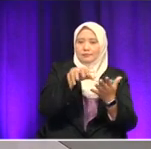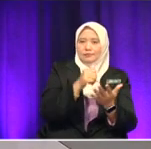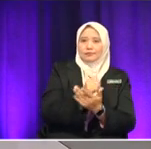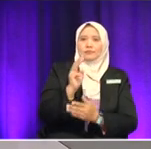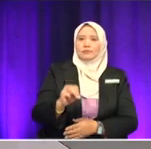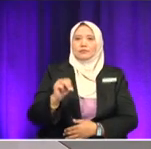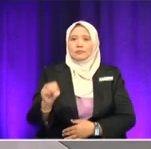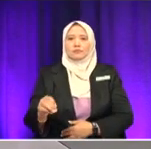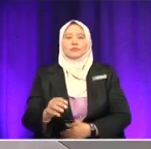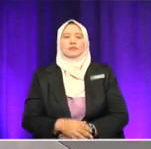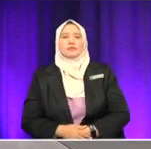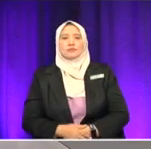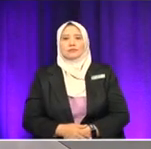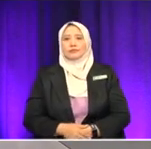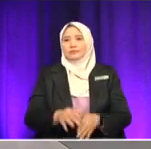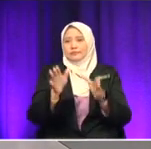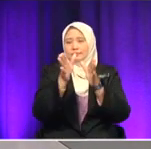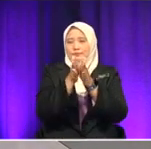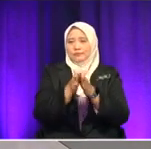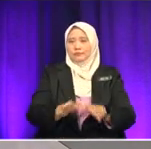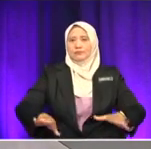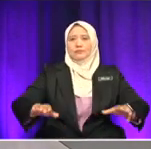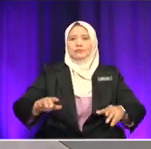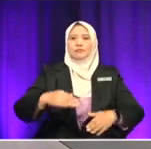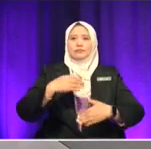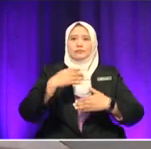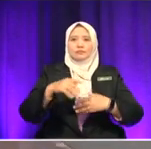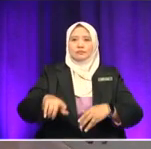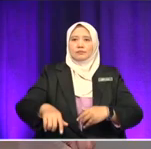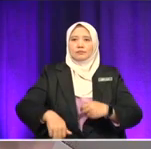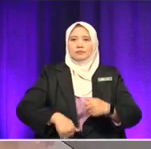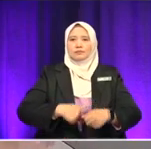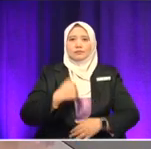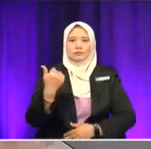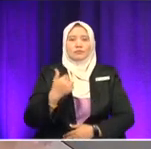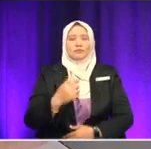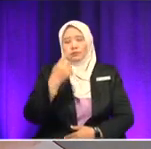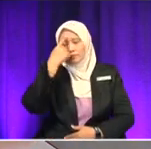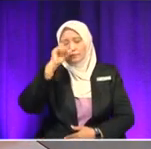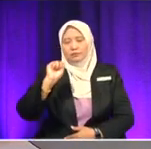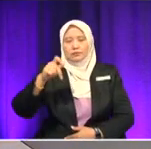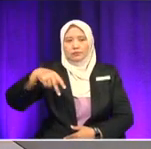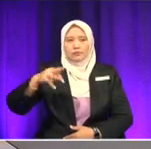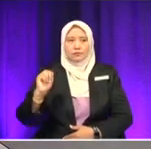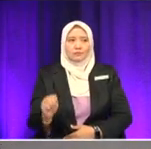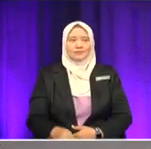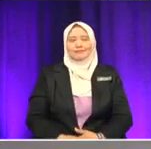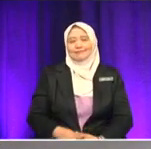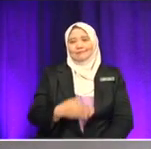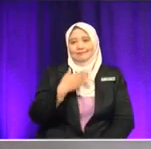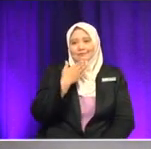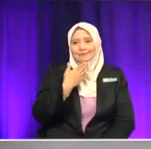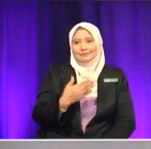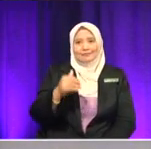selamat berjaya. Semoga cemerlang dalam SPM yang akan datang. InsyaAllah, ada rezeki jumpa lagi dengan itu. Assalamualaikum dan salam sejahtera.